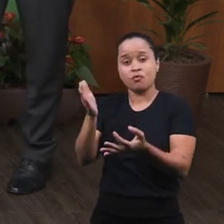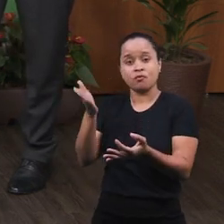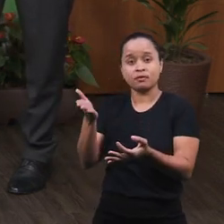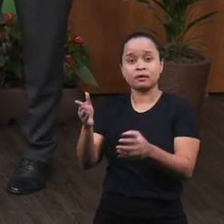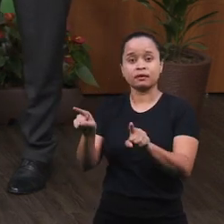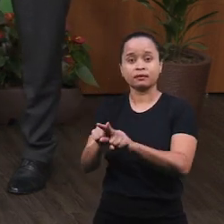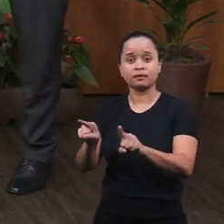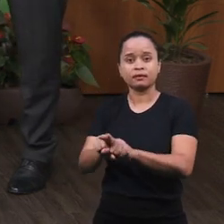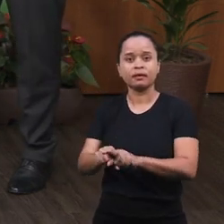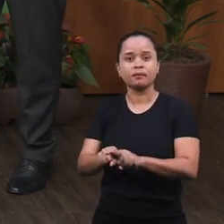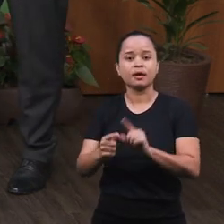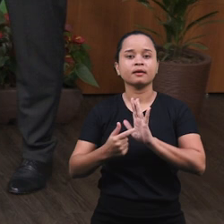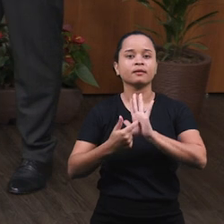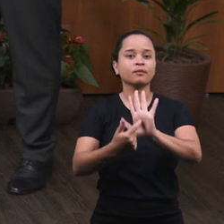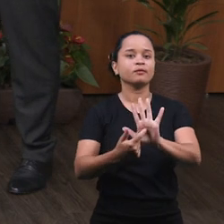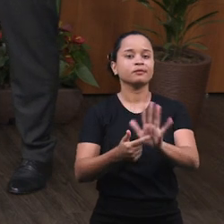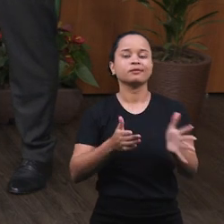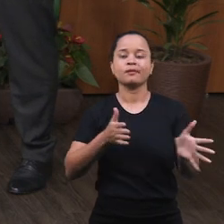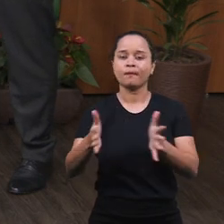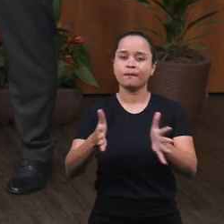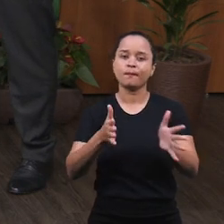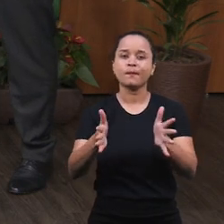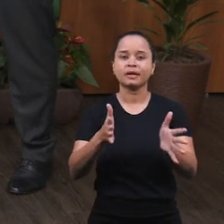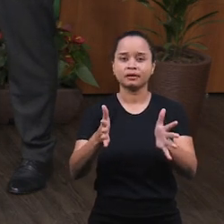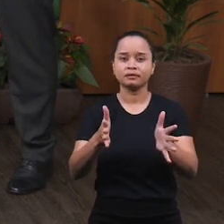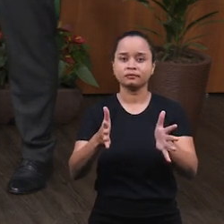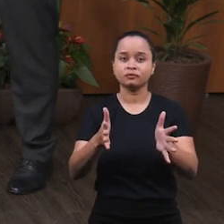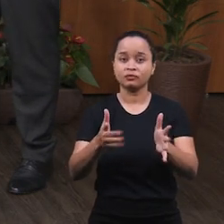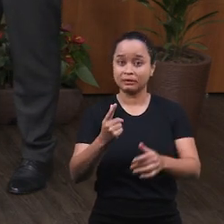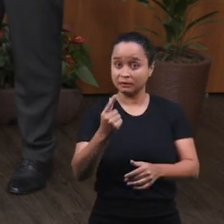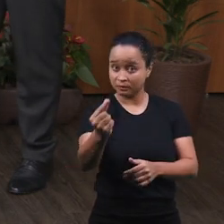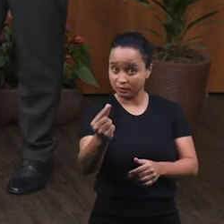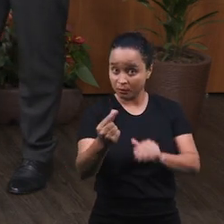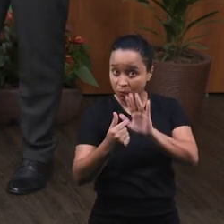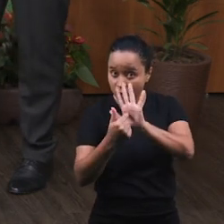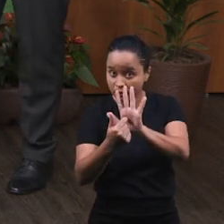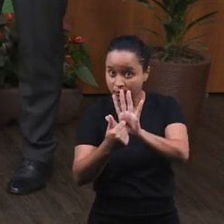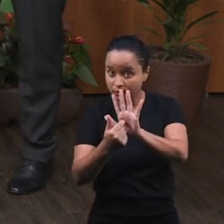à propos du moment de la sortie de l'Église,